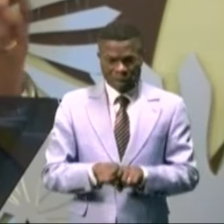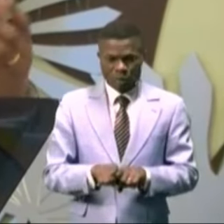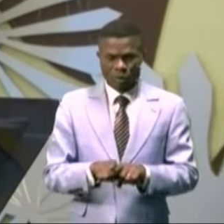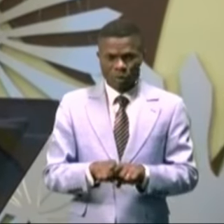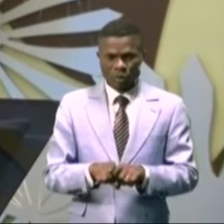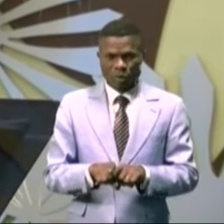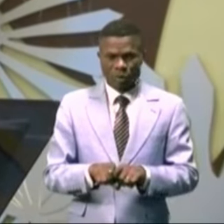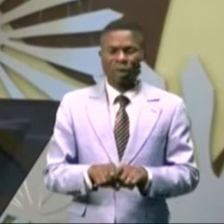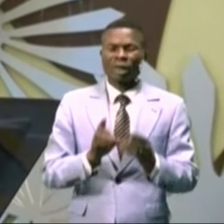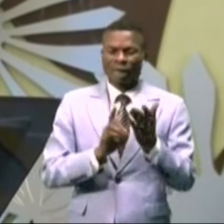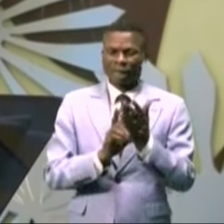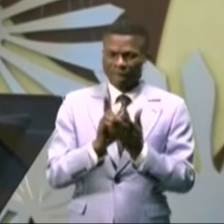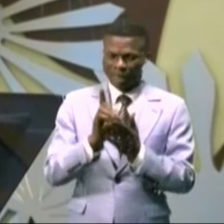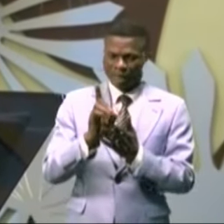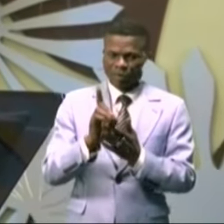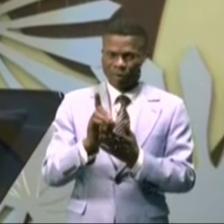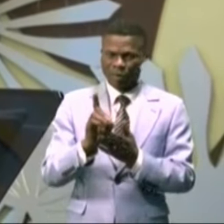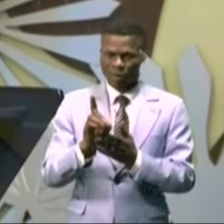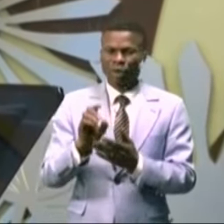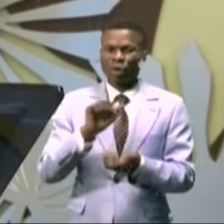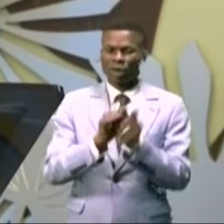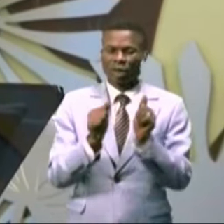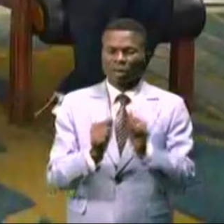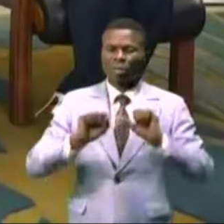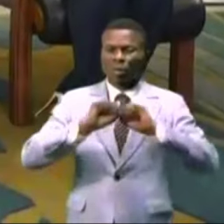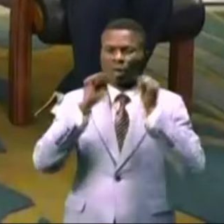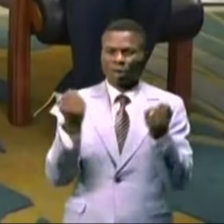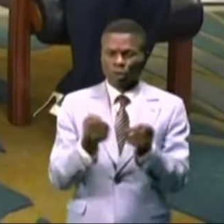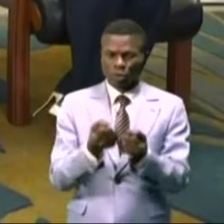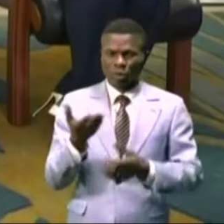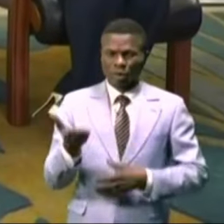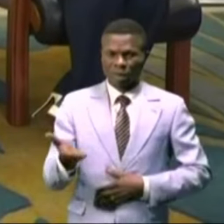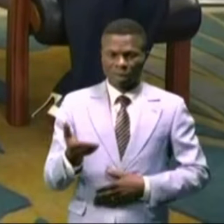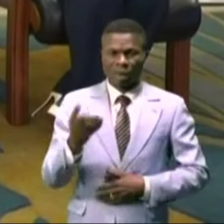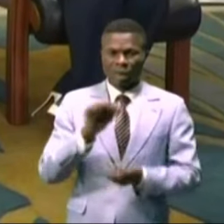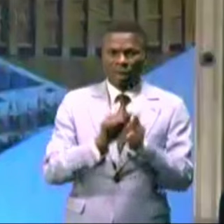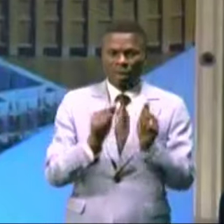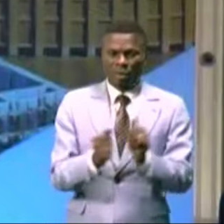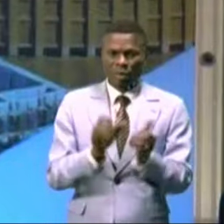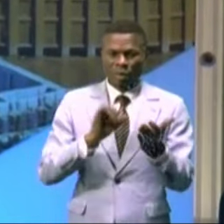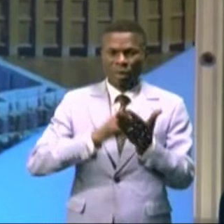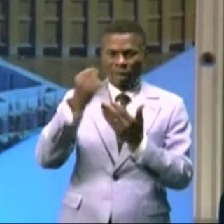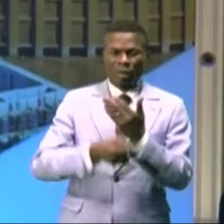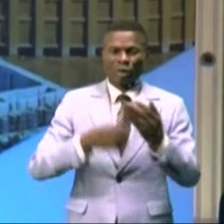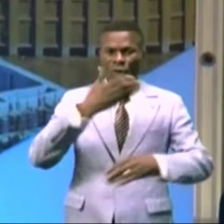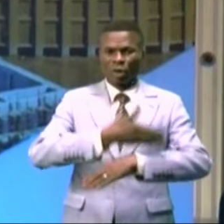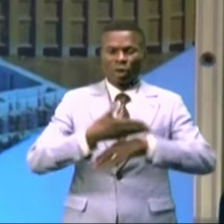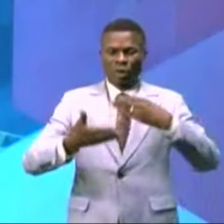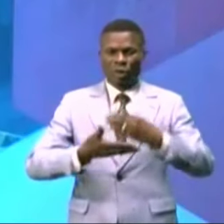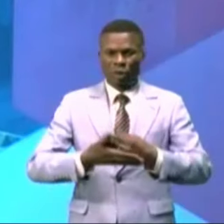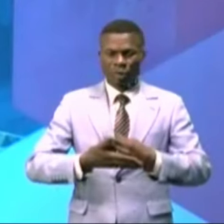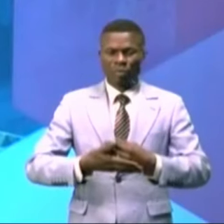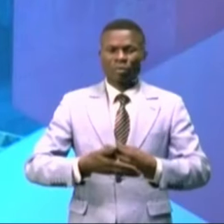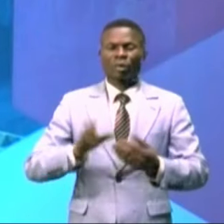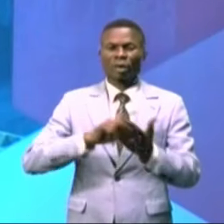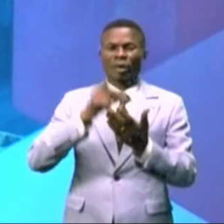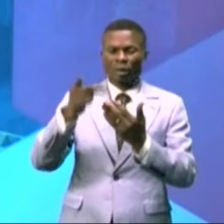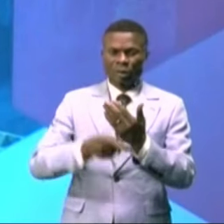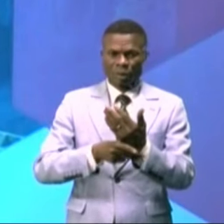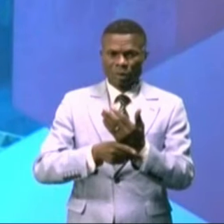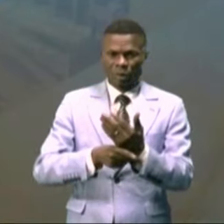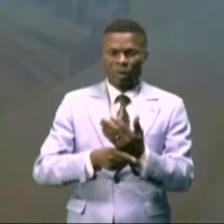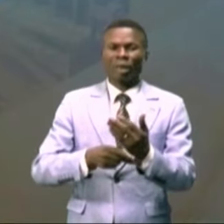de reconstruire nos infrastructures de base. En ce qui concerne le projet d'infrastructure dans le cadre du